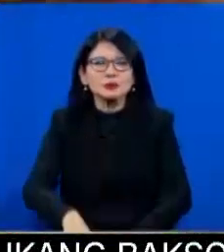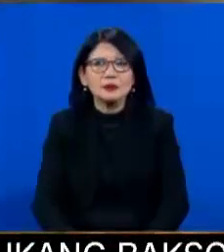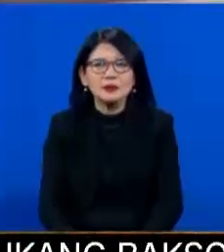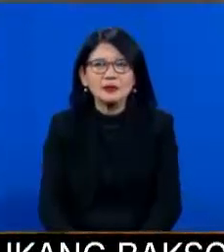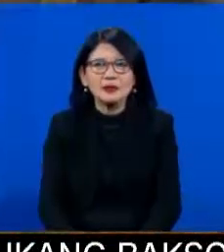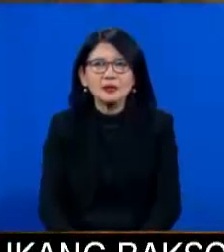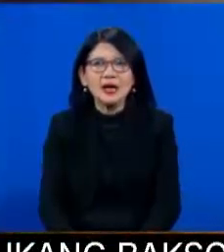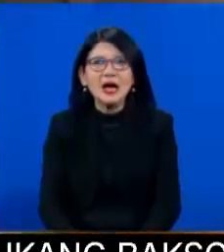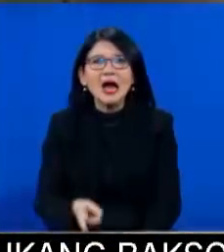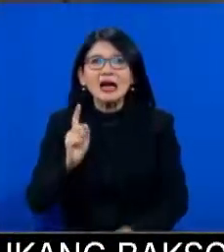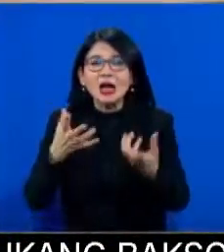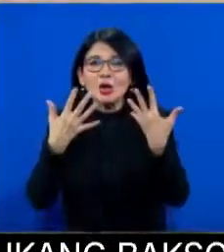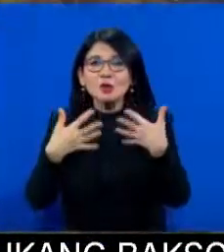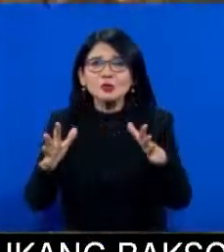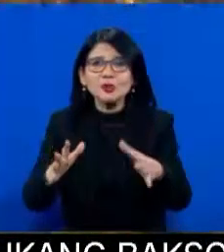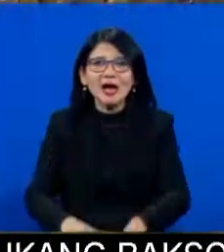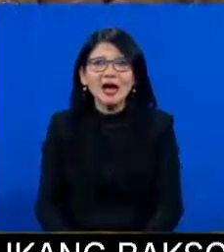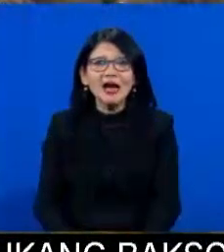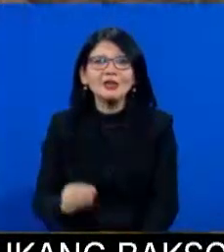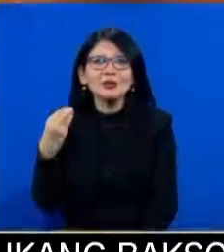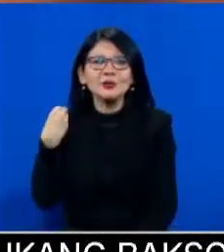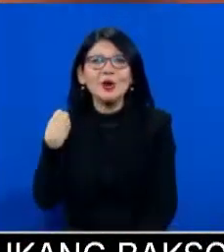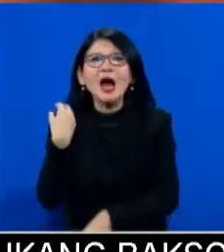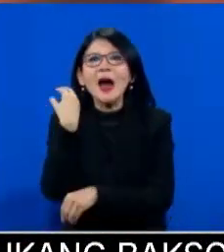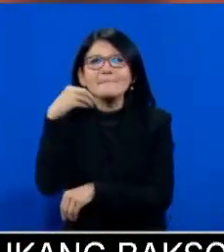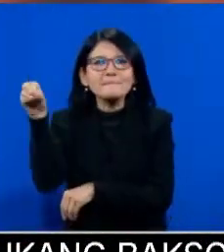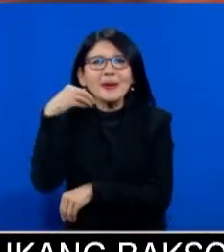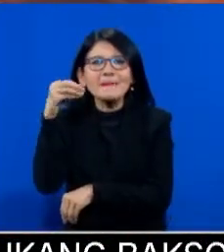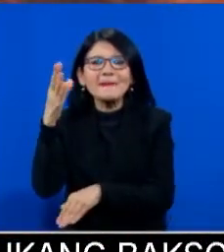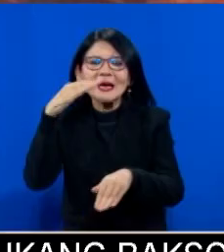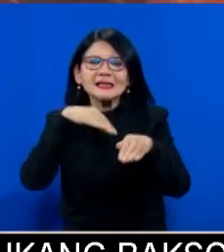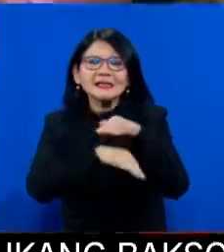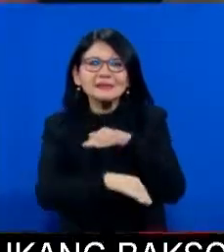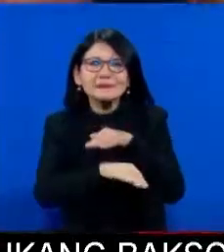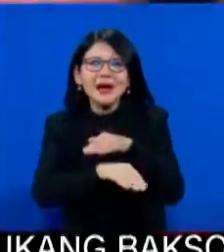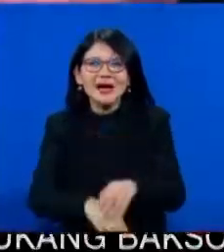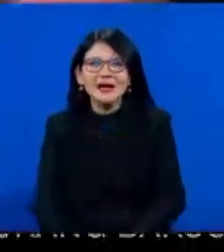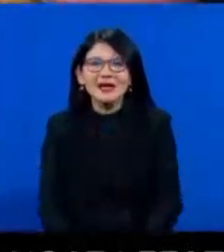Kalau sudah matang, waktunya bebek-bebek ini disimpan sekaligus dipajang.